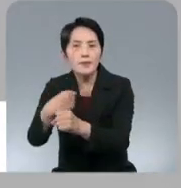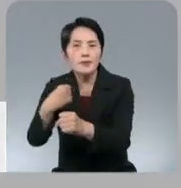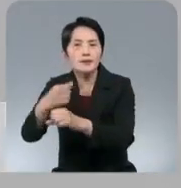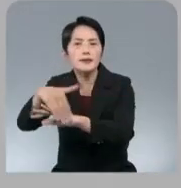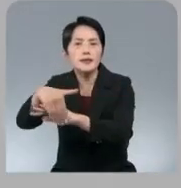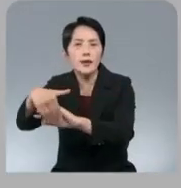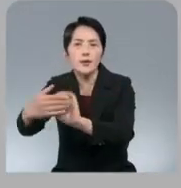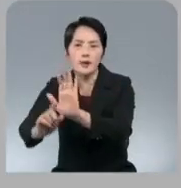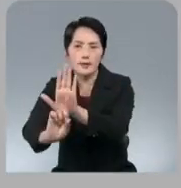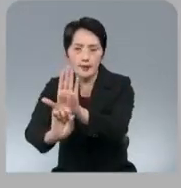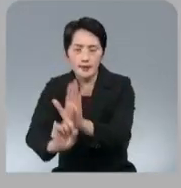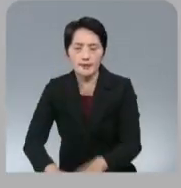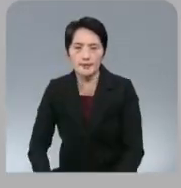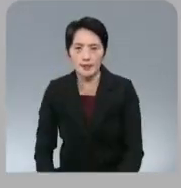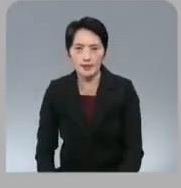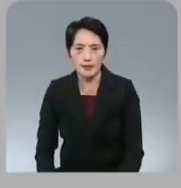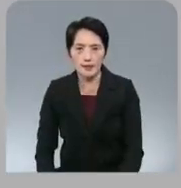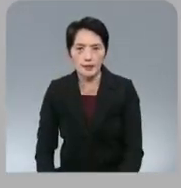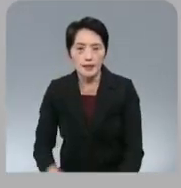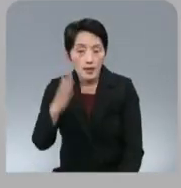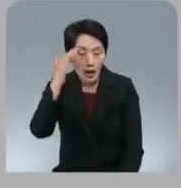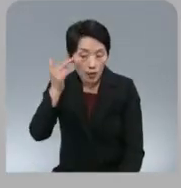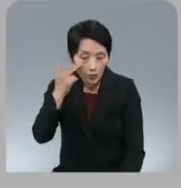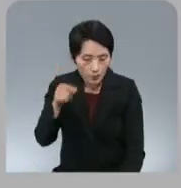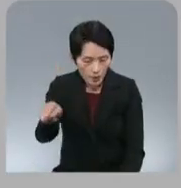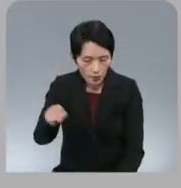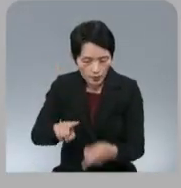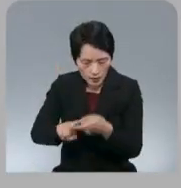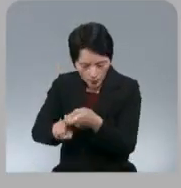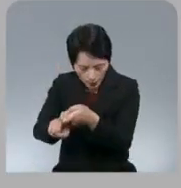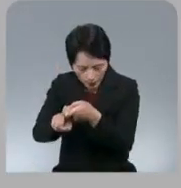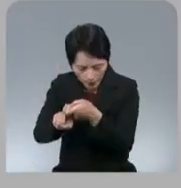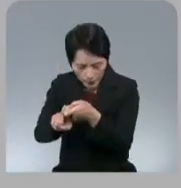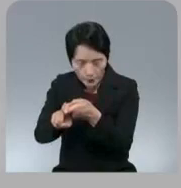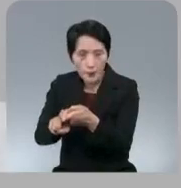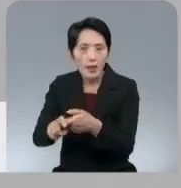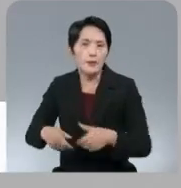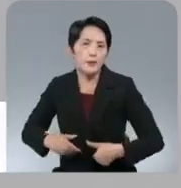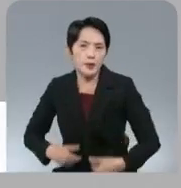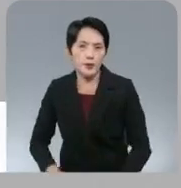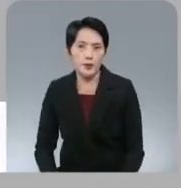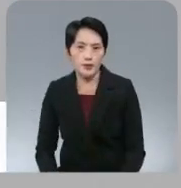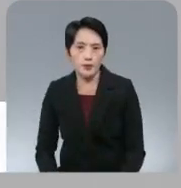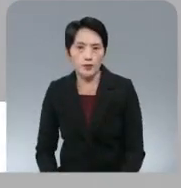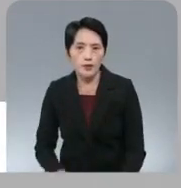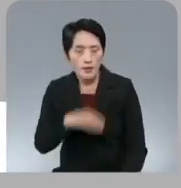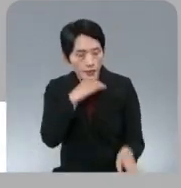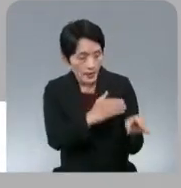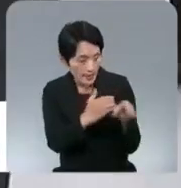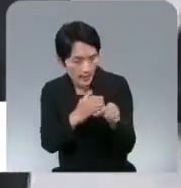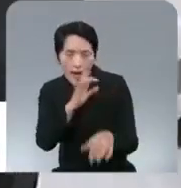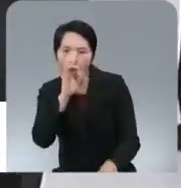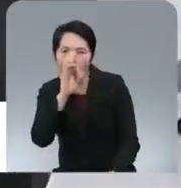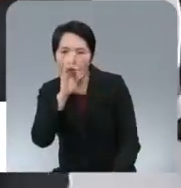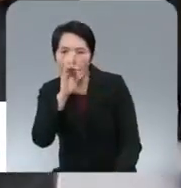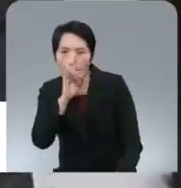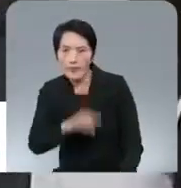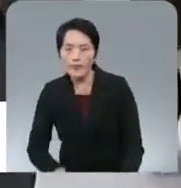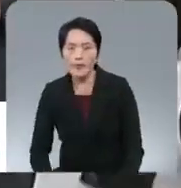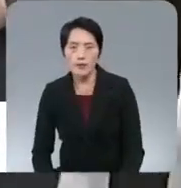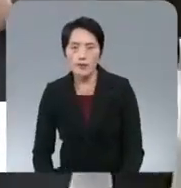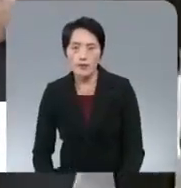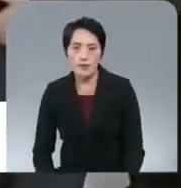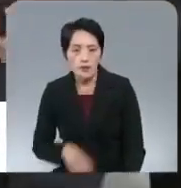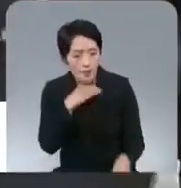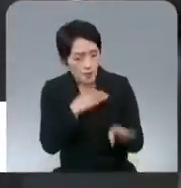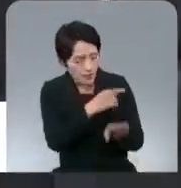bán đảo Hàn Quốc không hạt nhân hòa bình và thịnh vượng để làm được điều này dựa trên mối quan hệ đồng minh Hàn Mỹ vững chắc Soul không cho phép bất cứ hành động